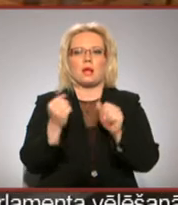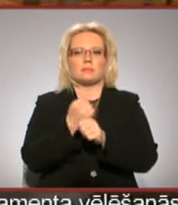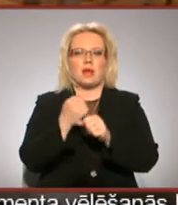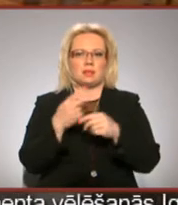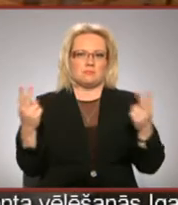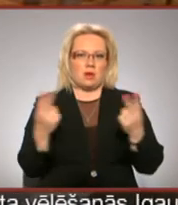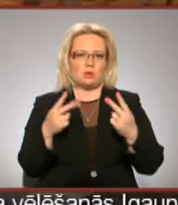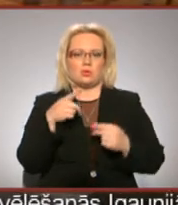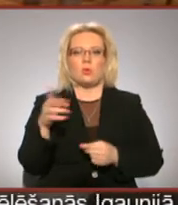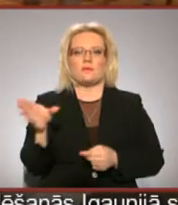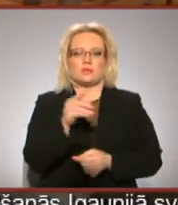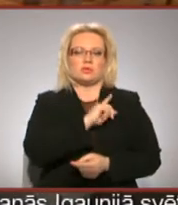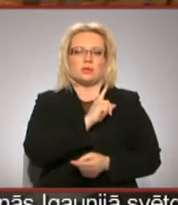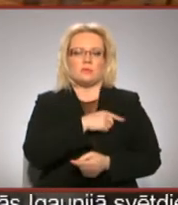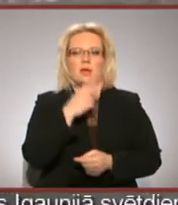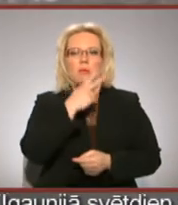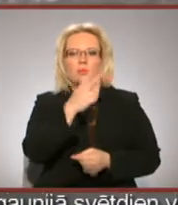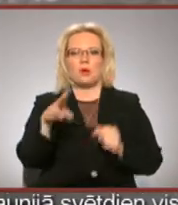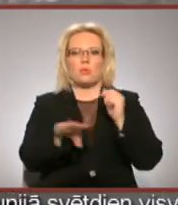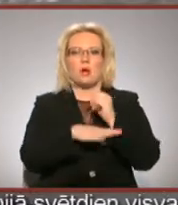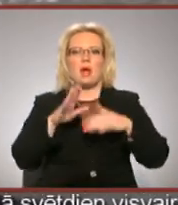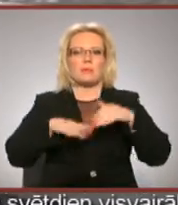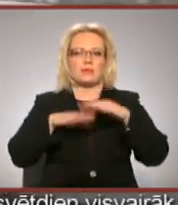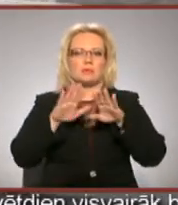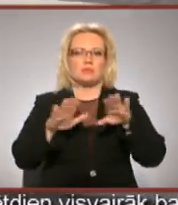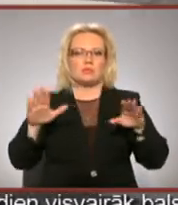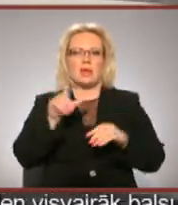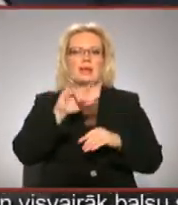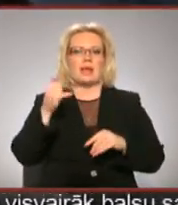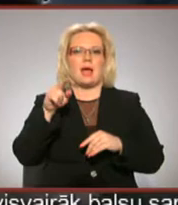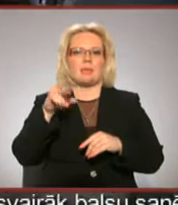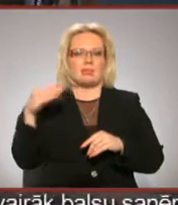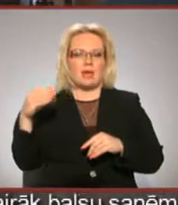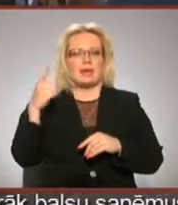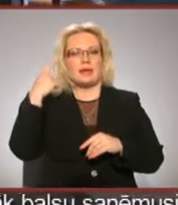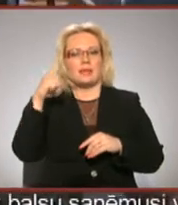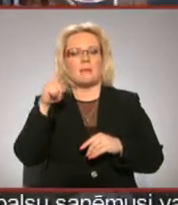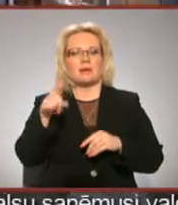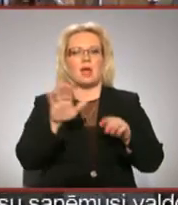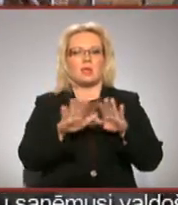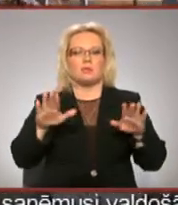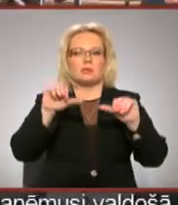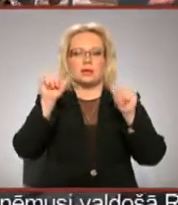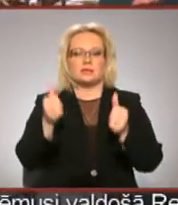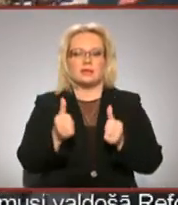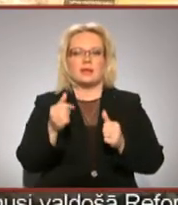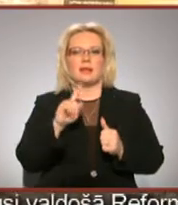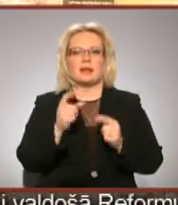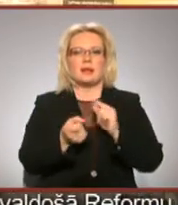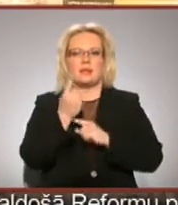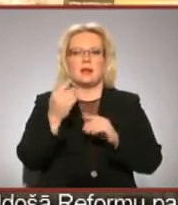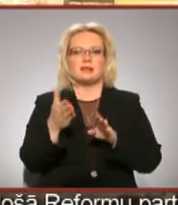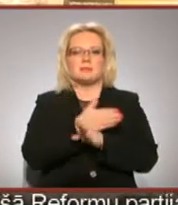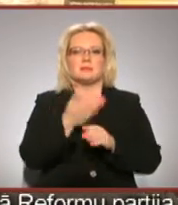pāražas. To visu iespējams aplūkot kokamatniecības muzejā Līgatnē. Ideja par šādu muzeju izveidi Rihardam Vidzickim radās